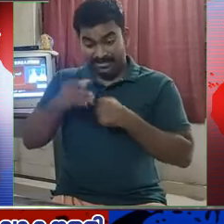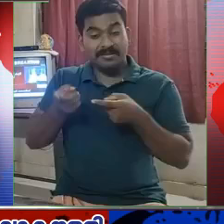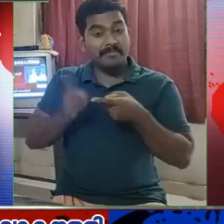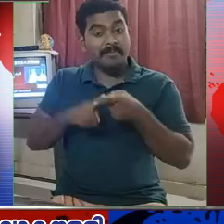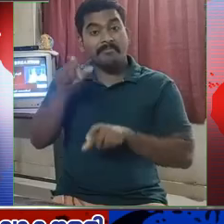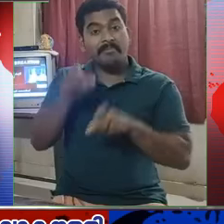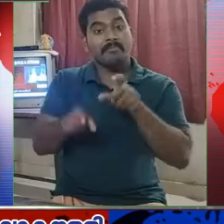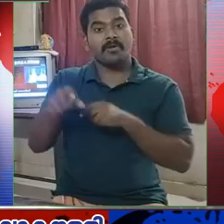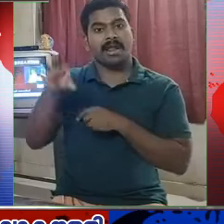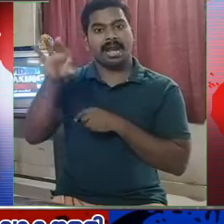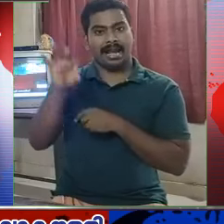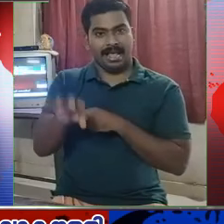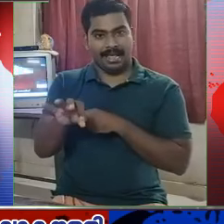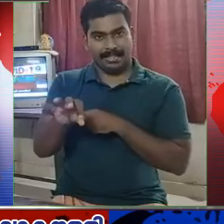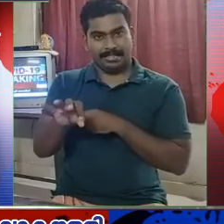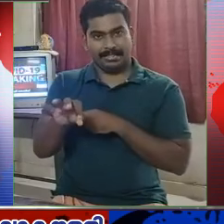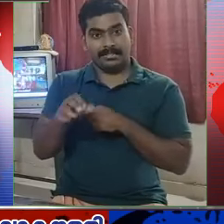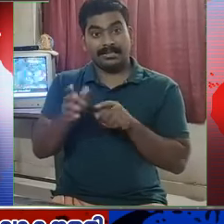രോഗവ്യാപനം ഉണ്ടാകാതിരിക്കുക,